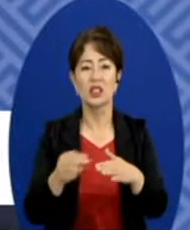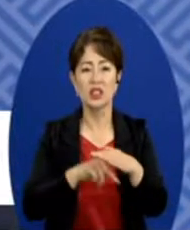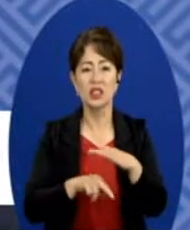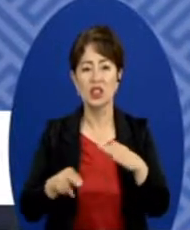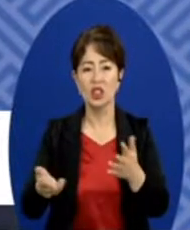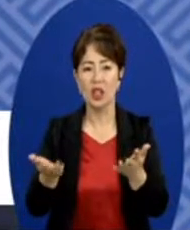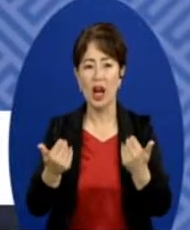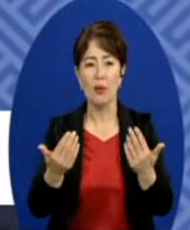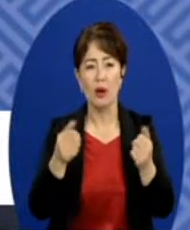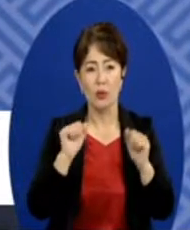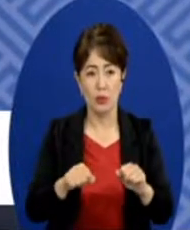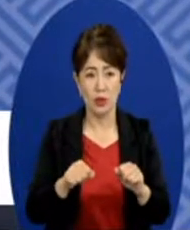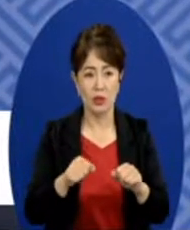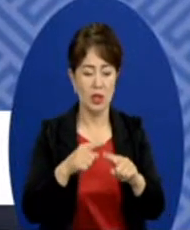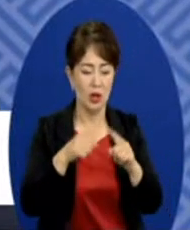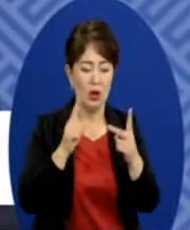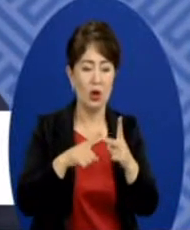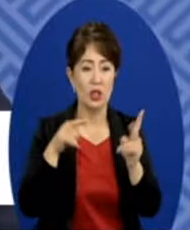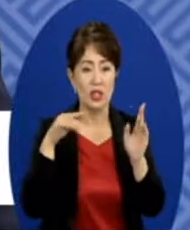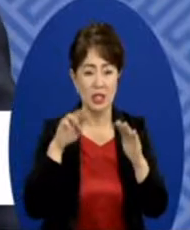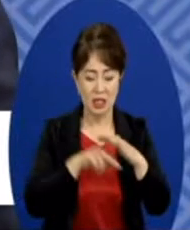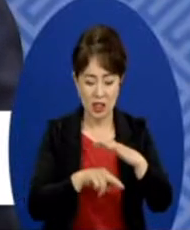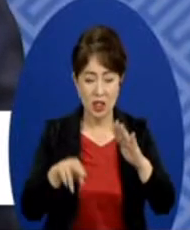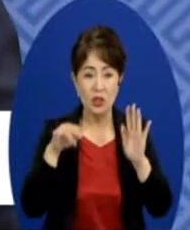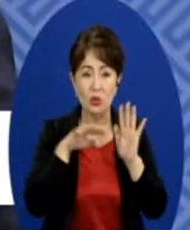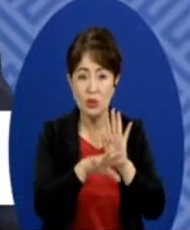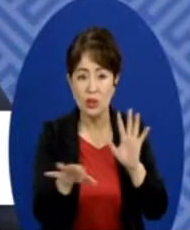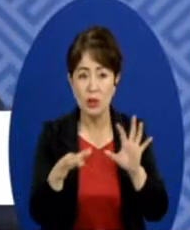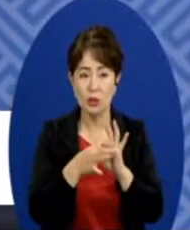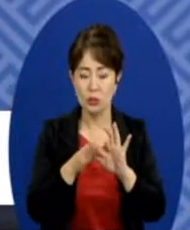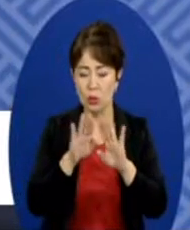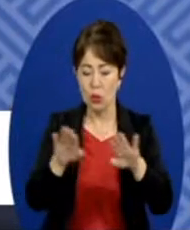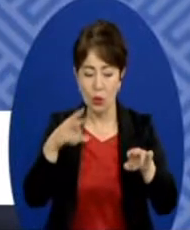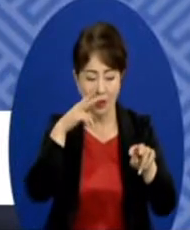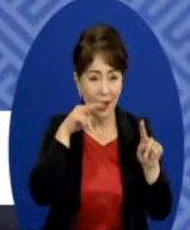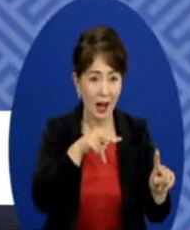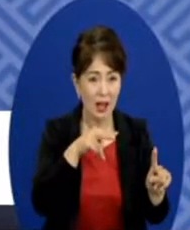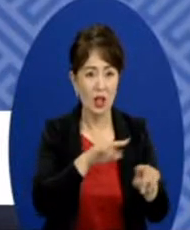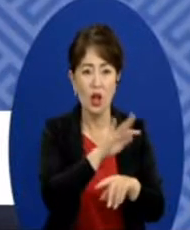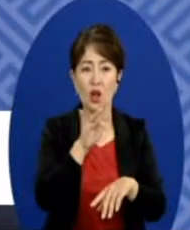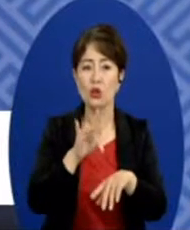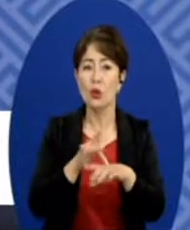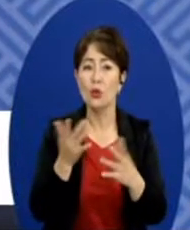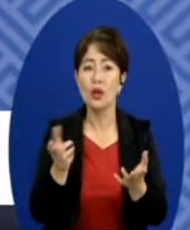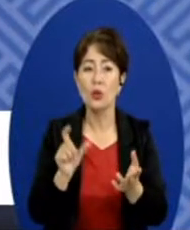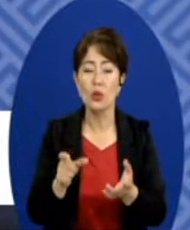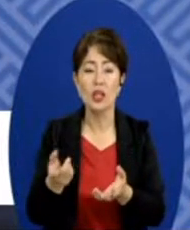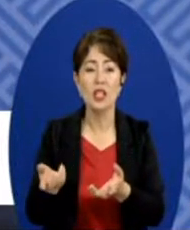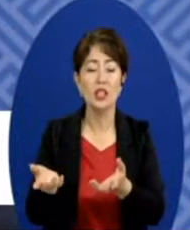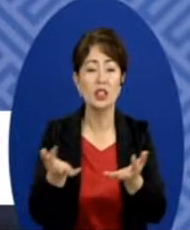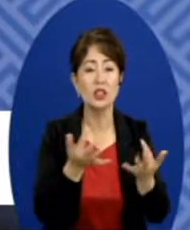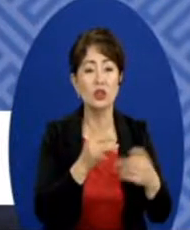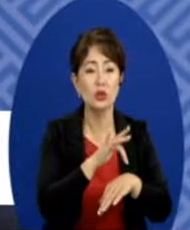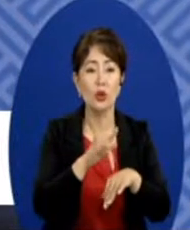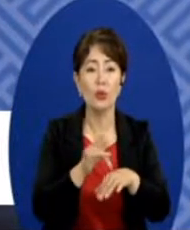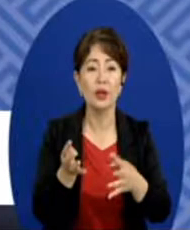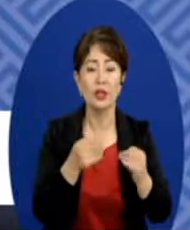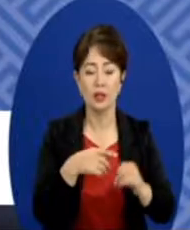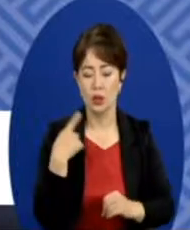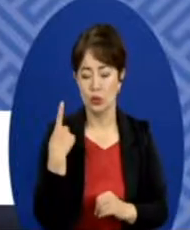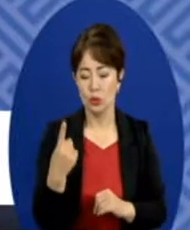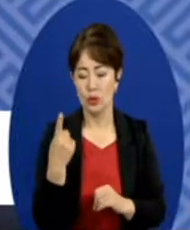хамруулнаа. Дээр нь цэцэрлэгийн хүртээ хэмжээ шалтгаалаад хүүхэд харах төвүүд гээд өнөөдрийн байдлаар 159 төв үйл ажиллагаа